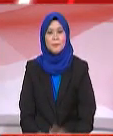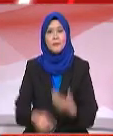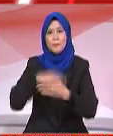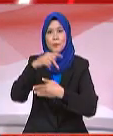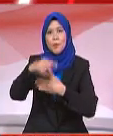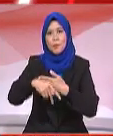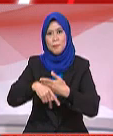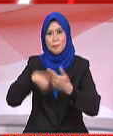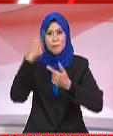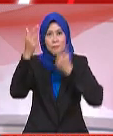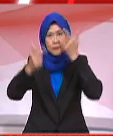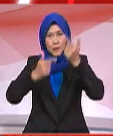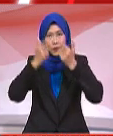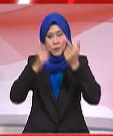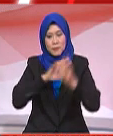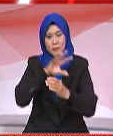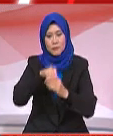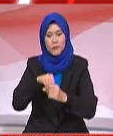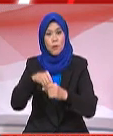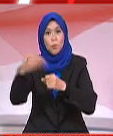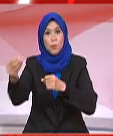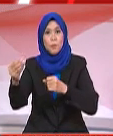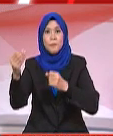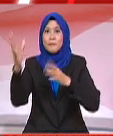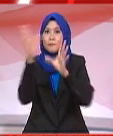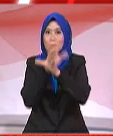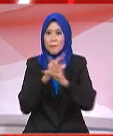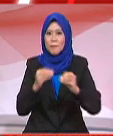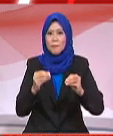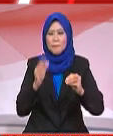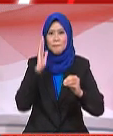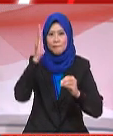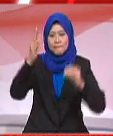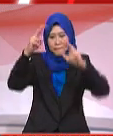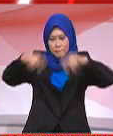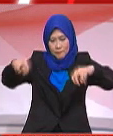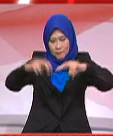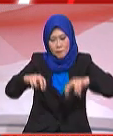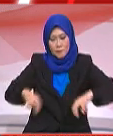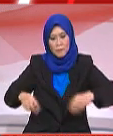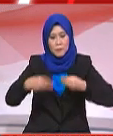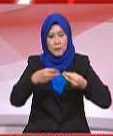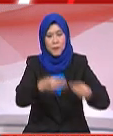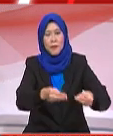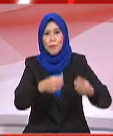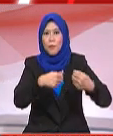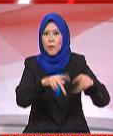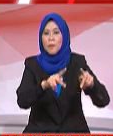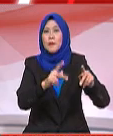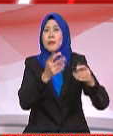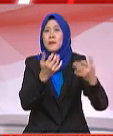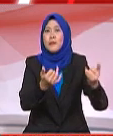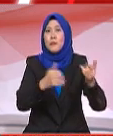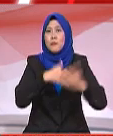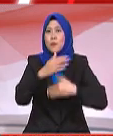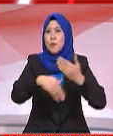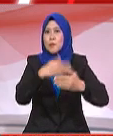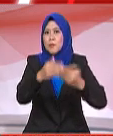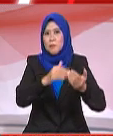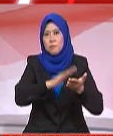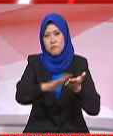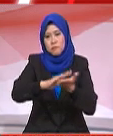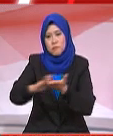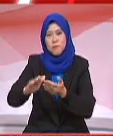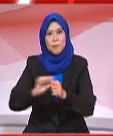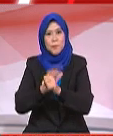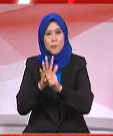Program pelancongan yang melibatkan pengunjung luar Sarawak akan diperhalusi bagi memberi ruang dan melihat kesan proses pemvaksinan